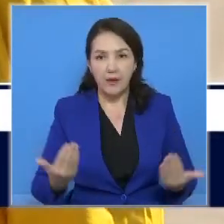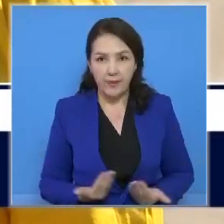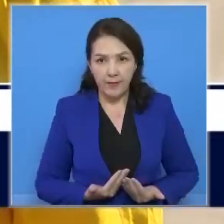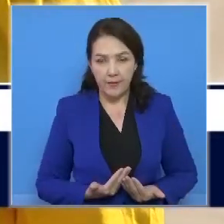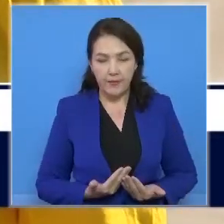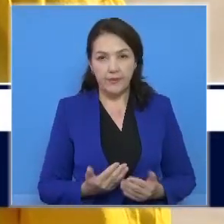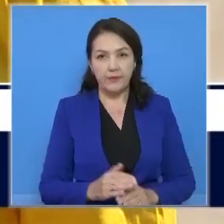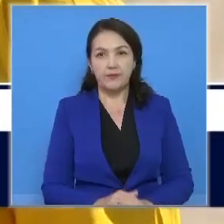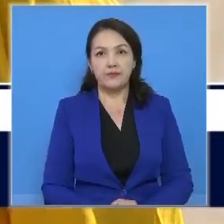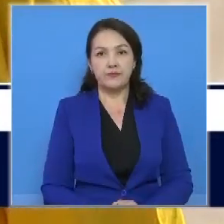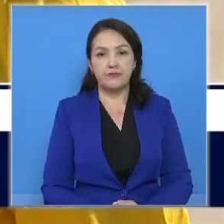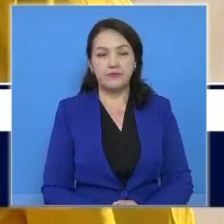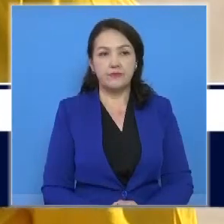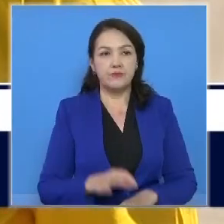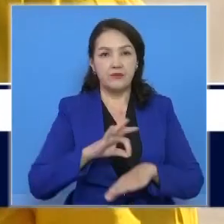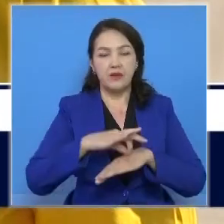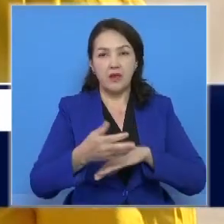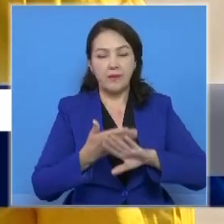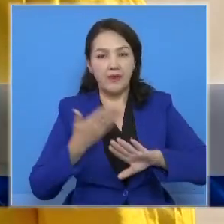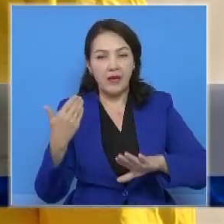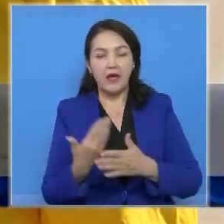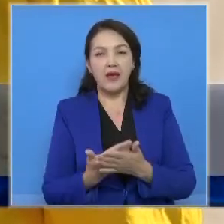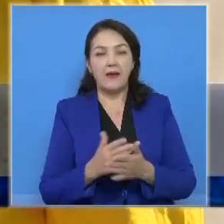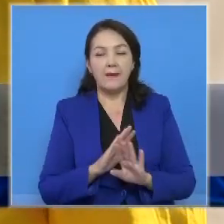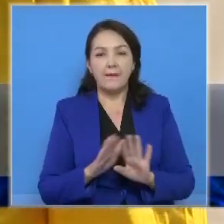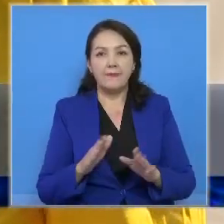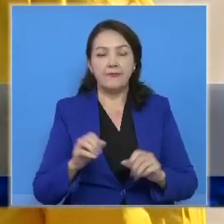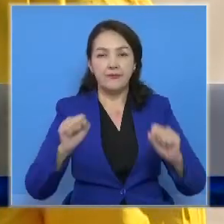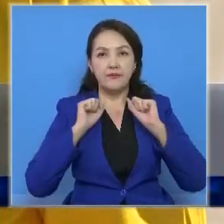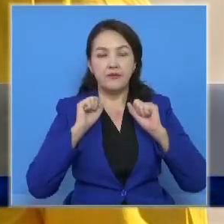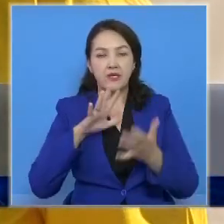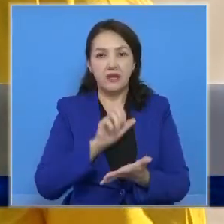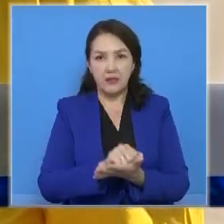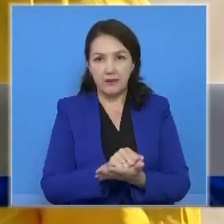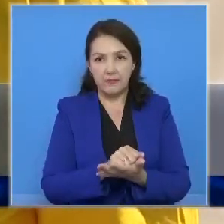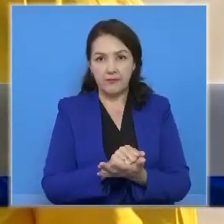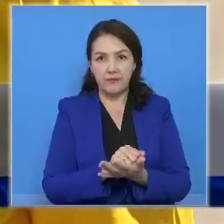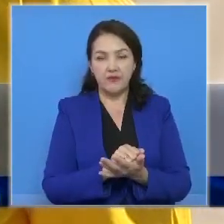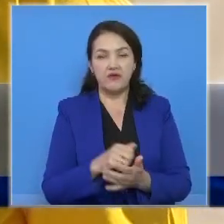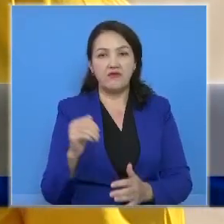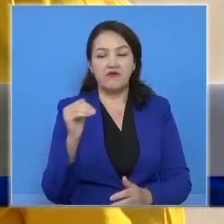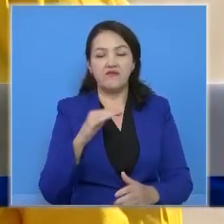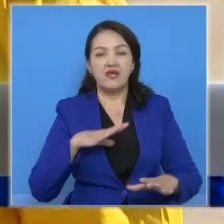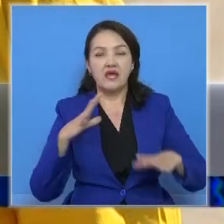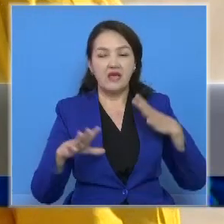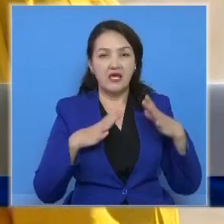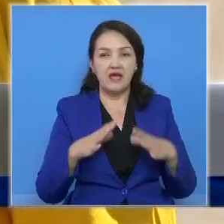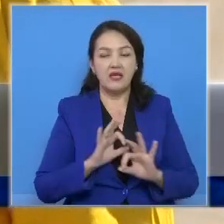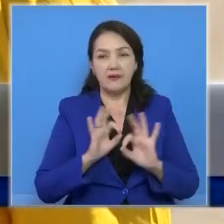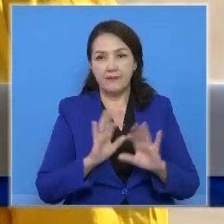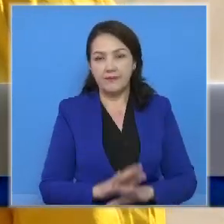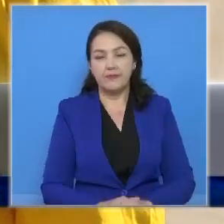насихаттауға, аурудың алдын алуға, спортпен шұғылдануға, физикалық белсенділікті біз